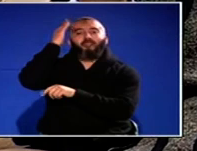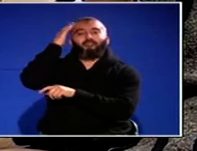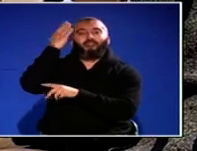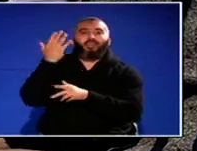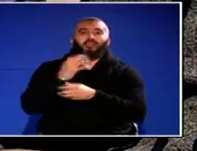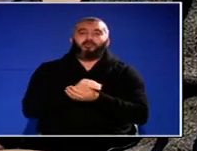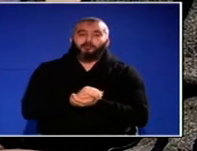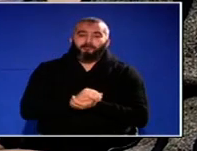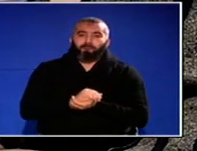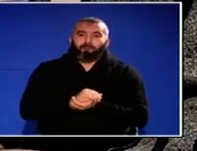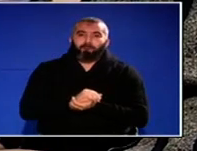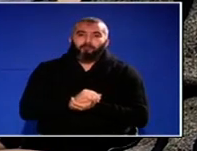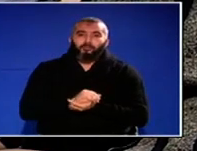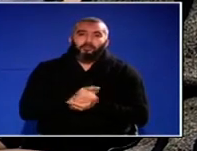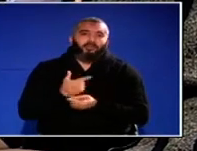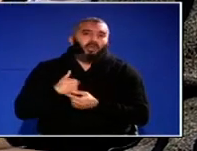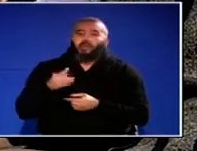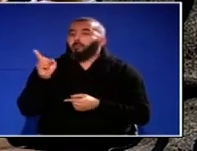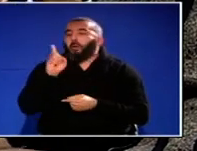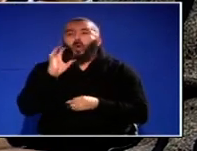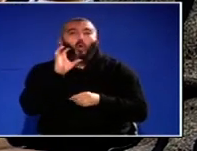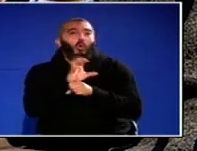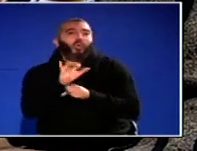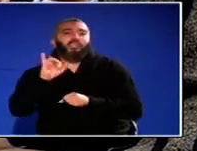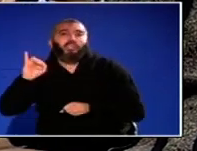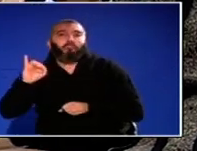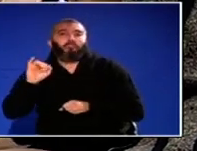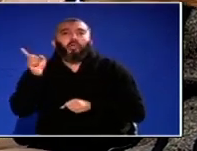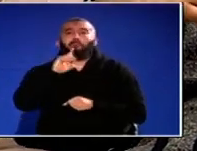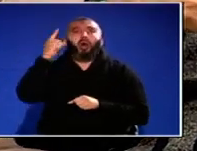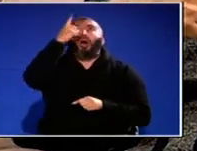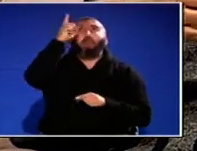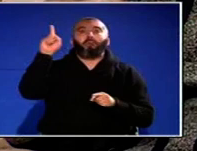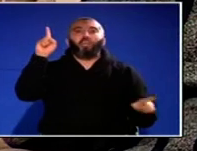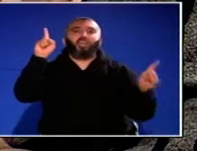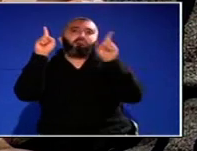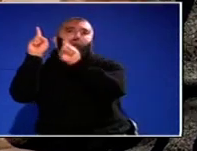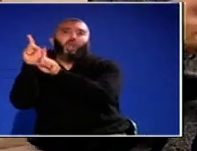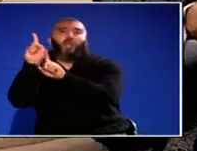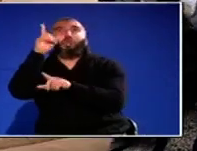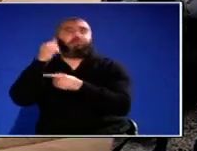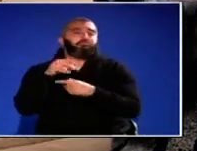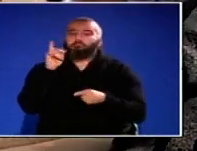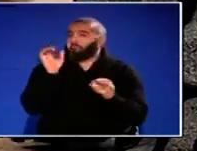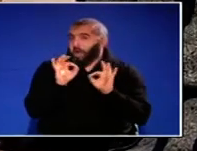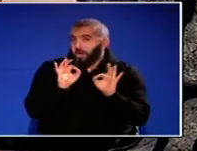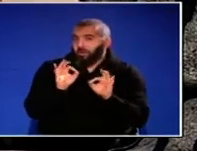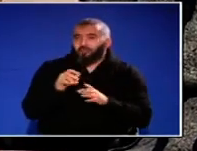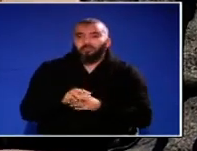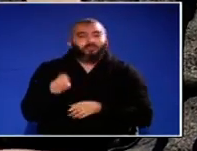دام ليس فيه شيء يناقض ديننا من جهه المعنى. اما اذا كان هذا الاسم فيه معنى من المعاني